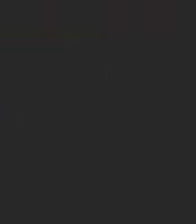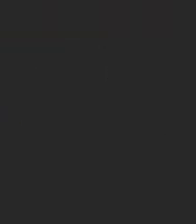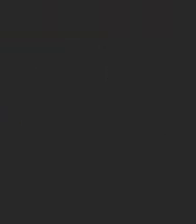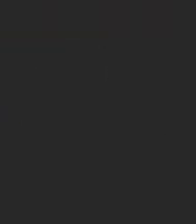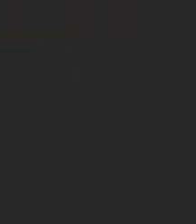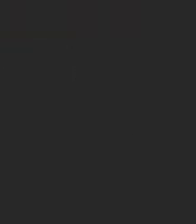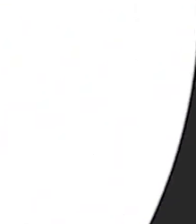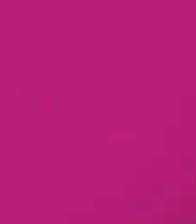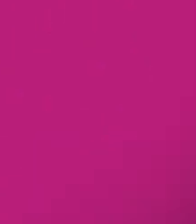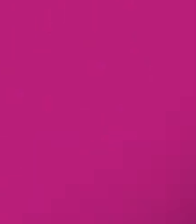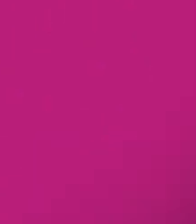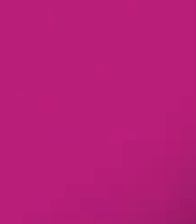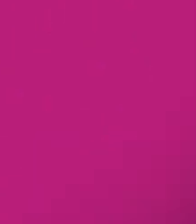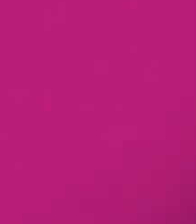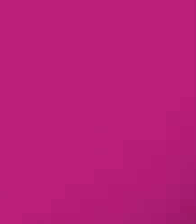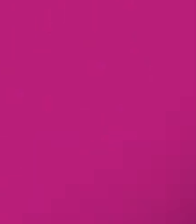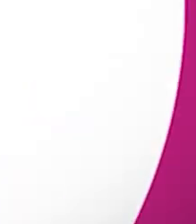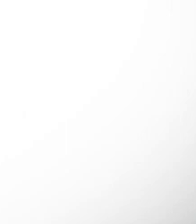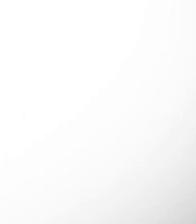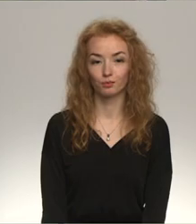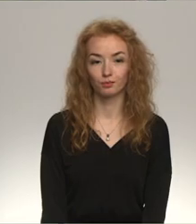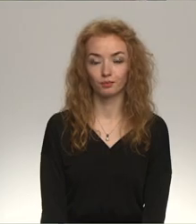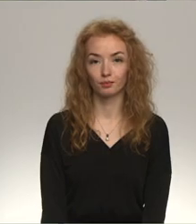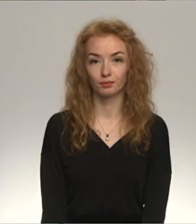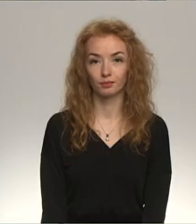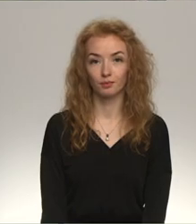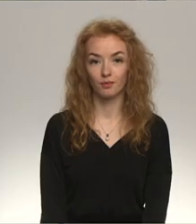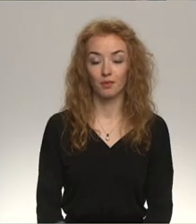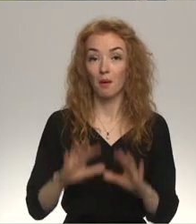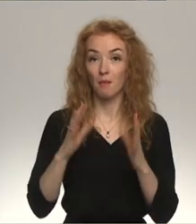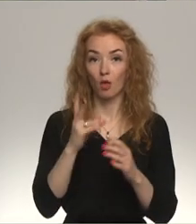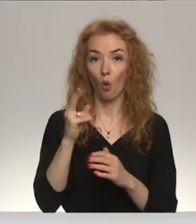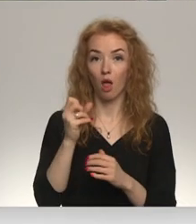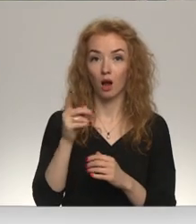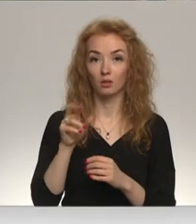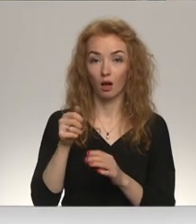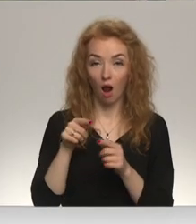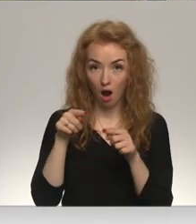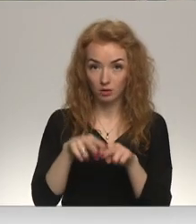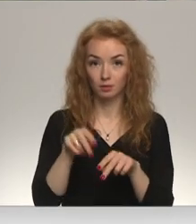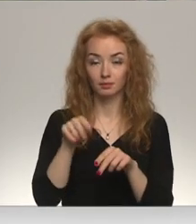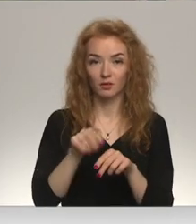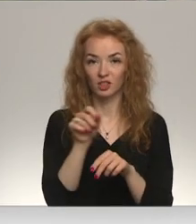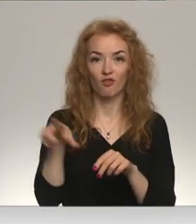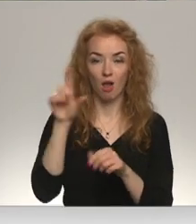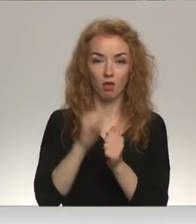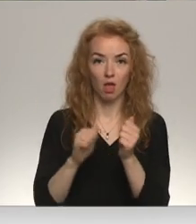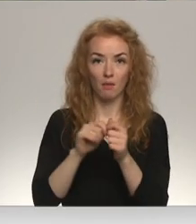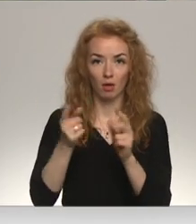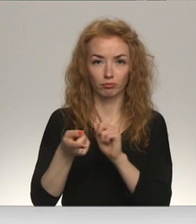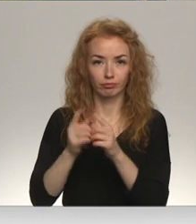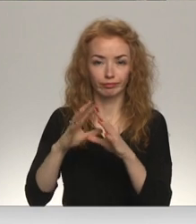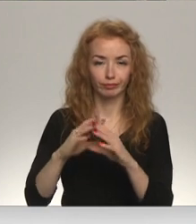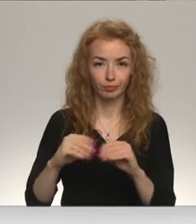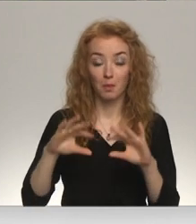Re, viss ēters ir te! Bet Kolkas raks ir viena no erozijas visvairāk skartajām vietām Latvijā,